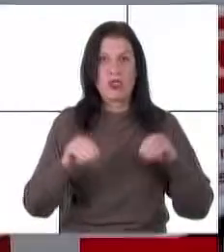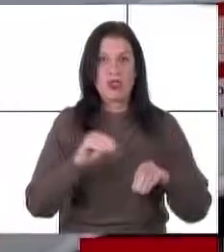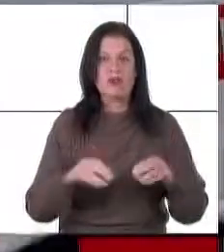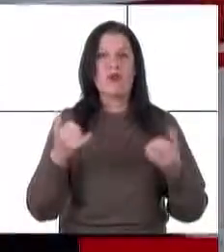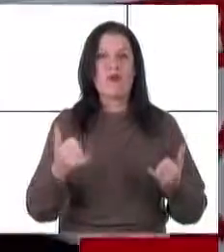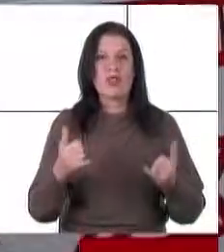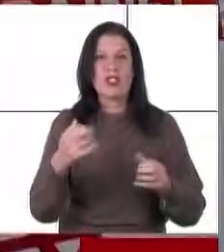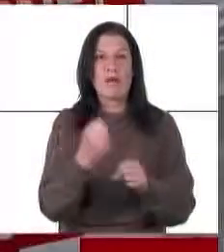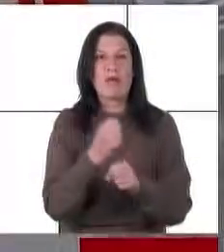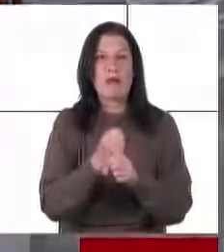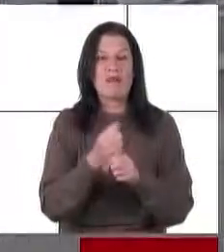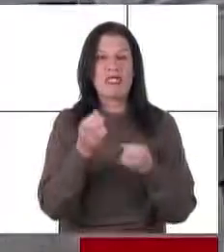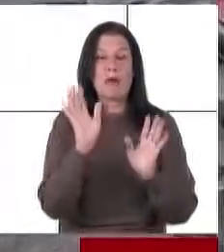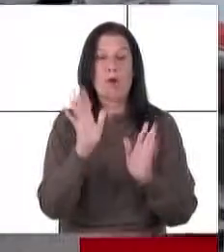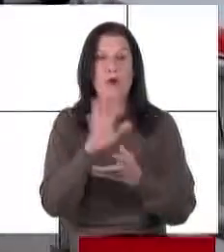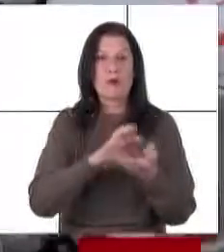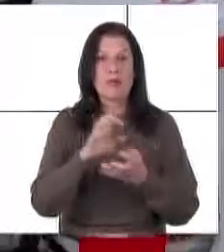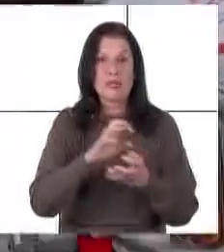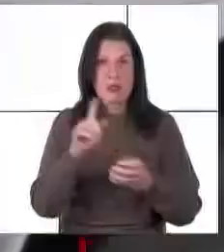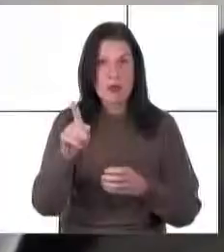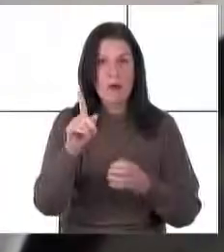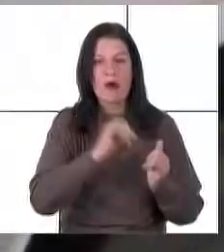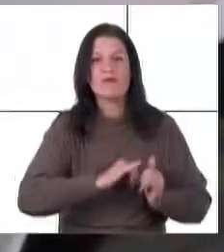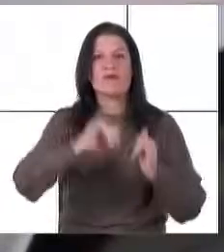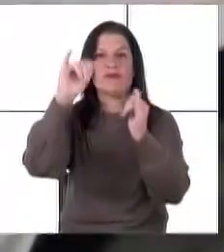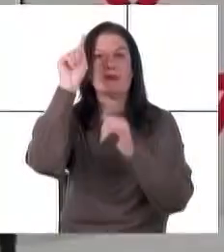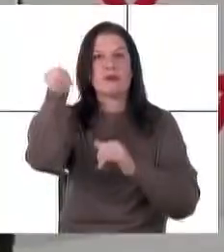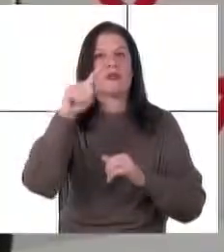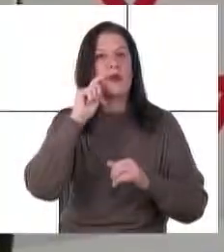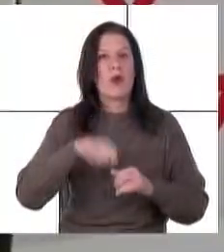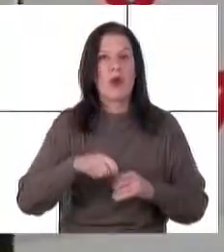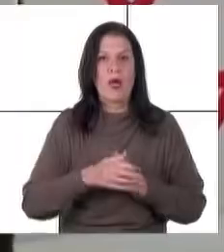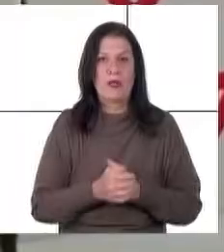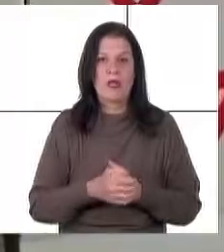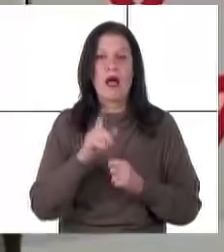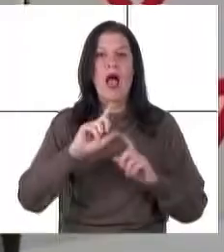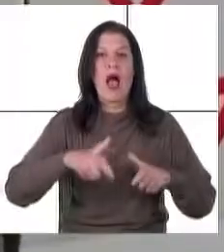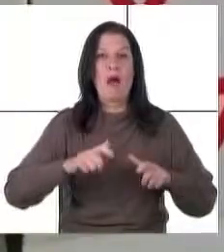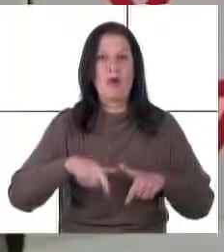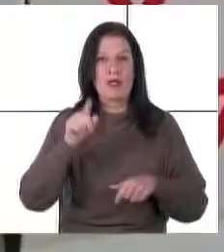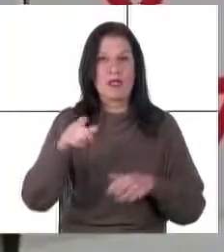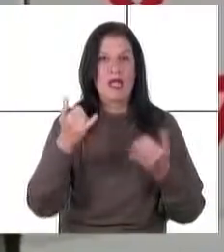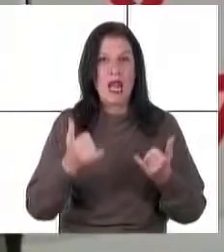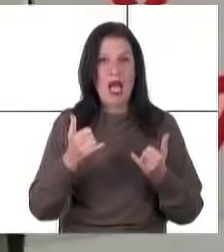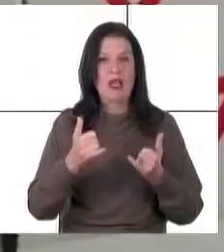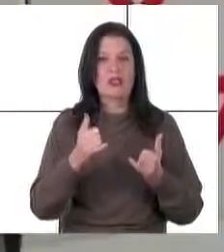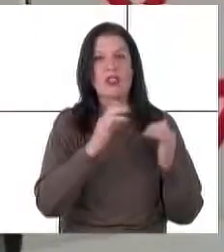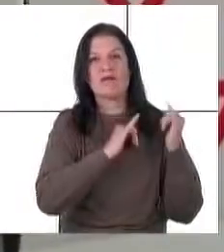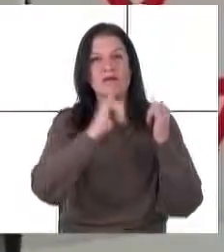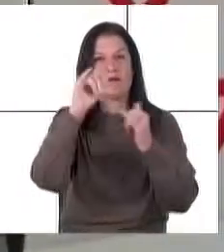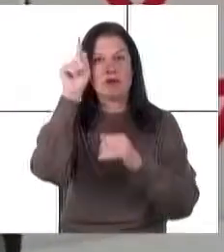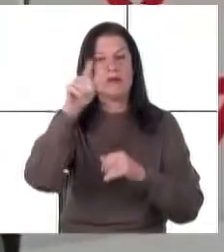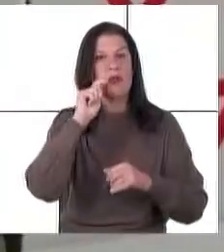מסובך. הם יוצאו בקרוב לאוקראינה. האמבולנסים האלו עושים את דרכם כעת לאוקראינה על מטוס